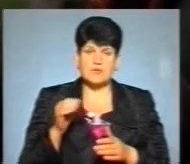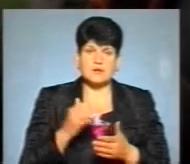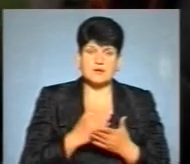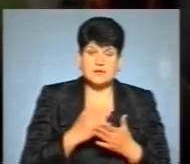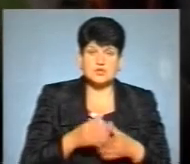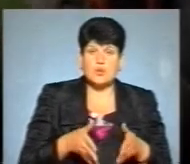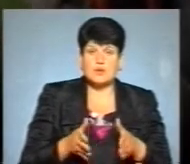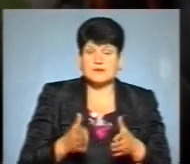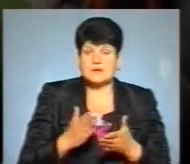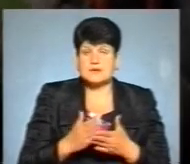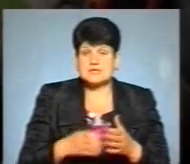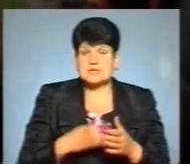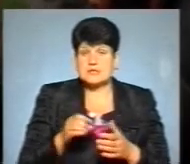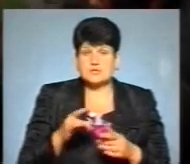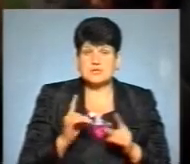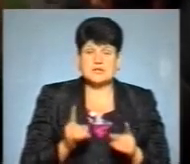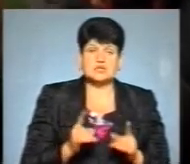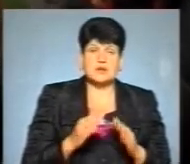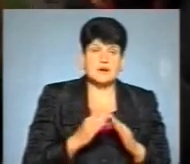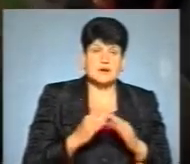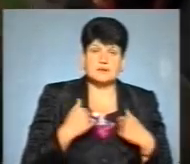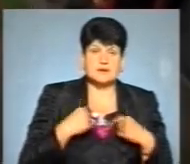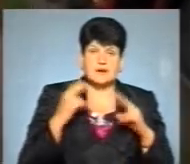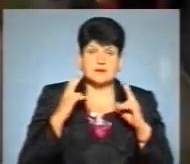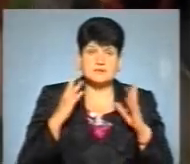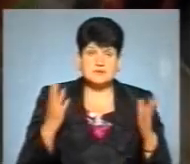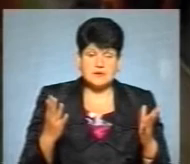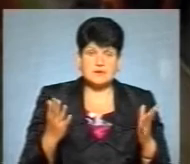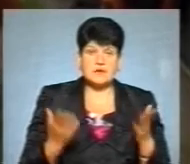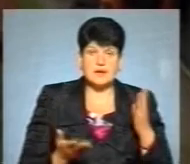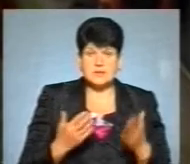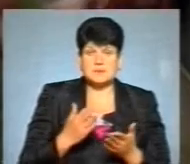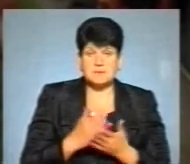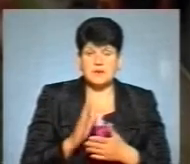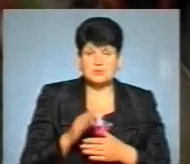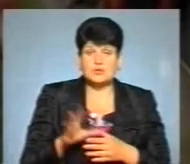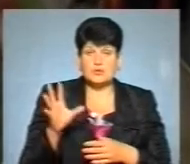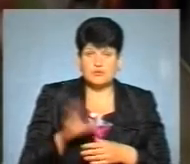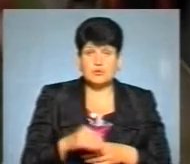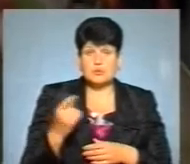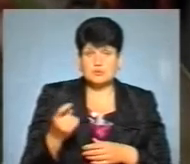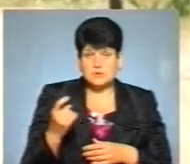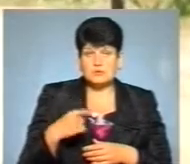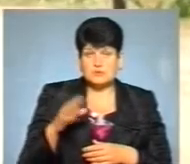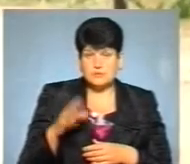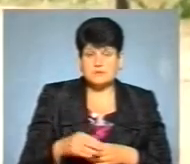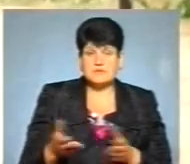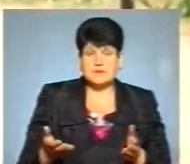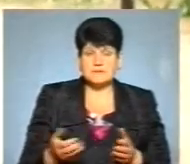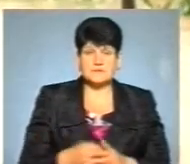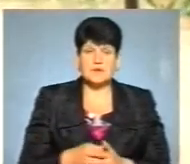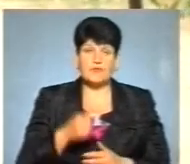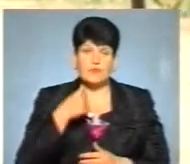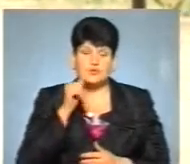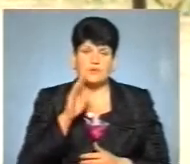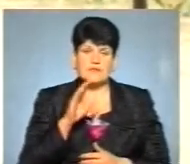страховані, чи то лише хата страхована, я не знаю, сама дівка. Але мало би бути все, не як господарство, то все застраховане. Вчора із